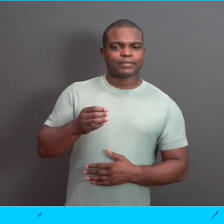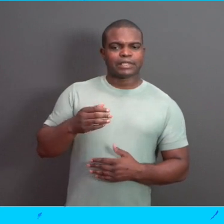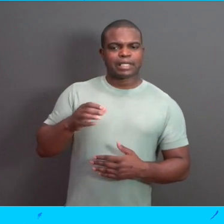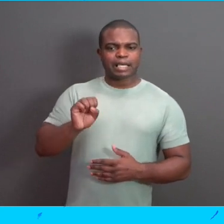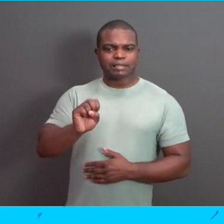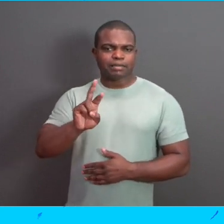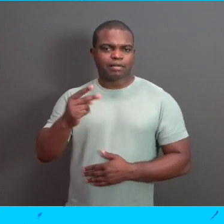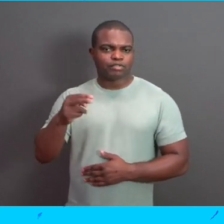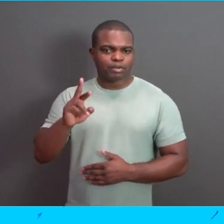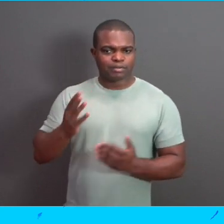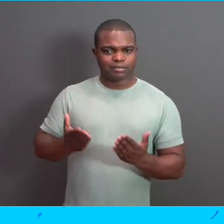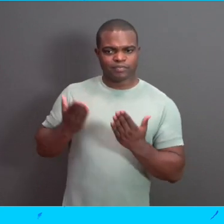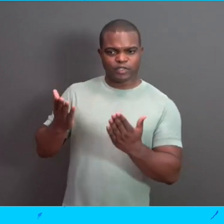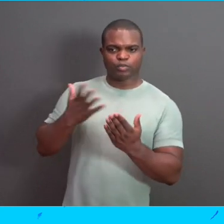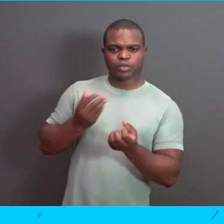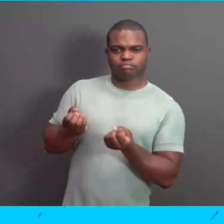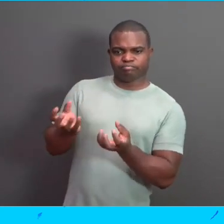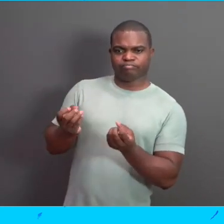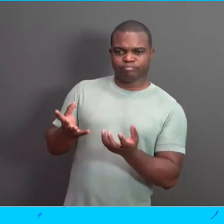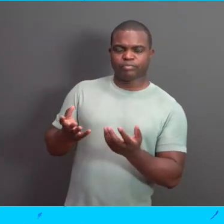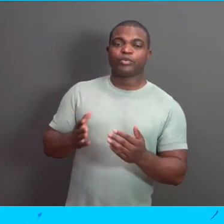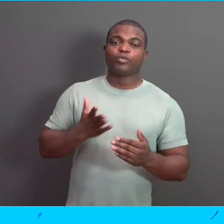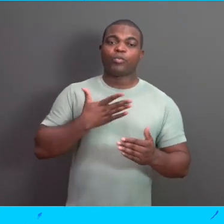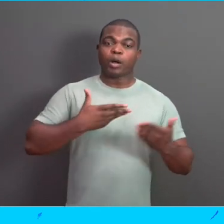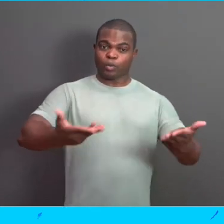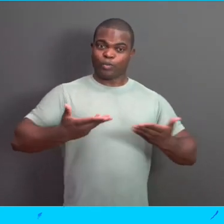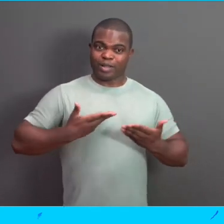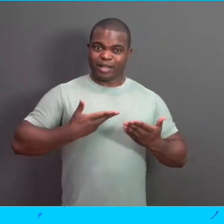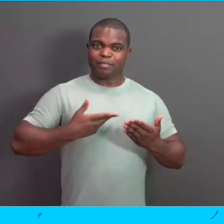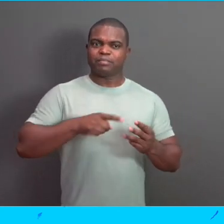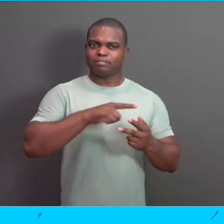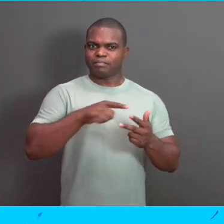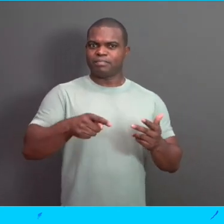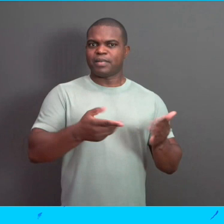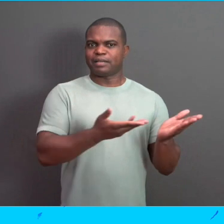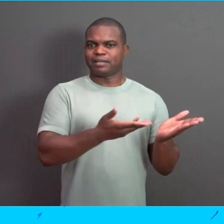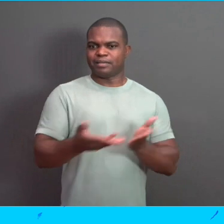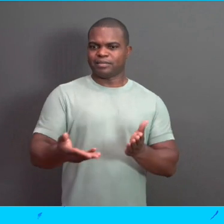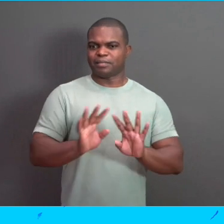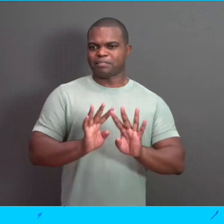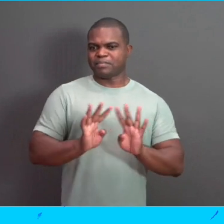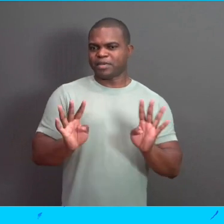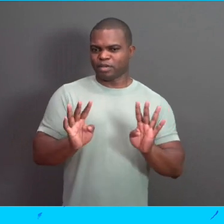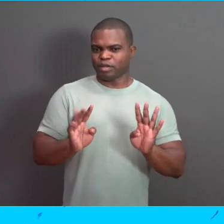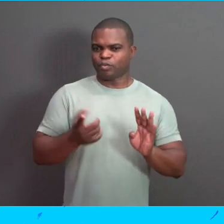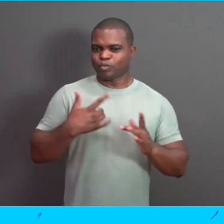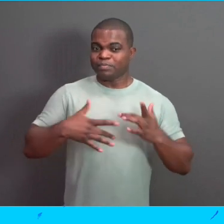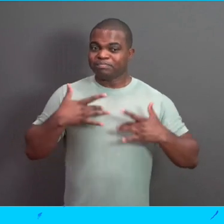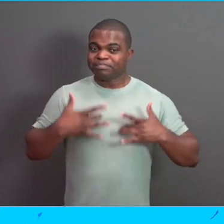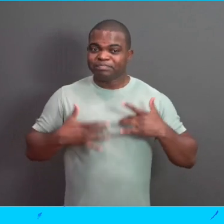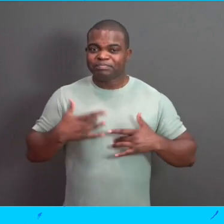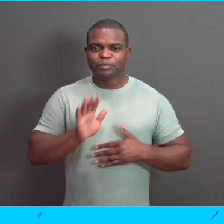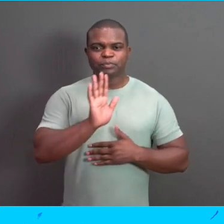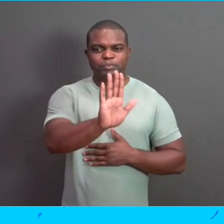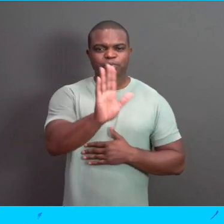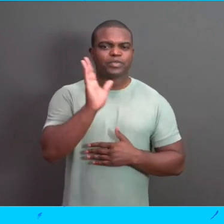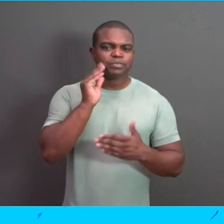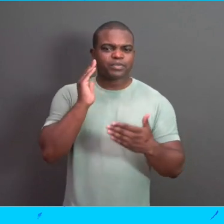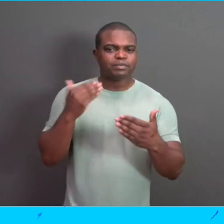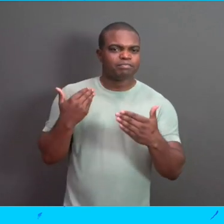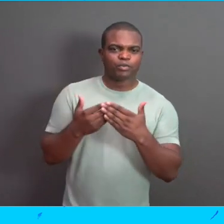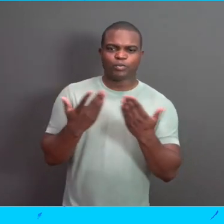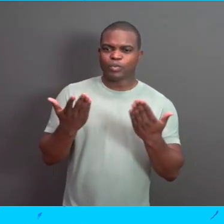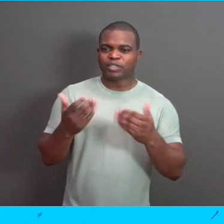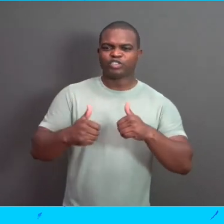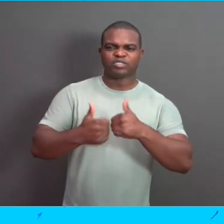Selinga. Bienvenue à nos invités et nous espérons écouter vos échanges